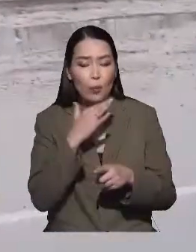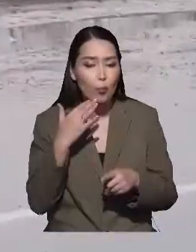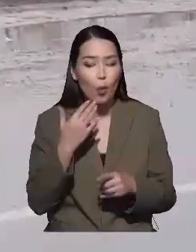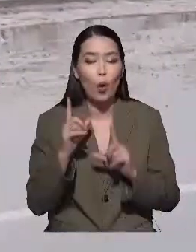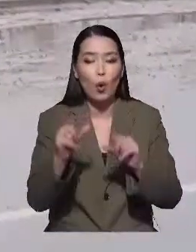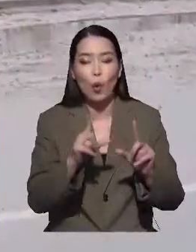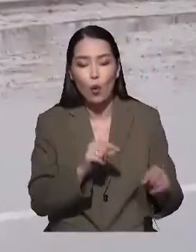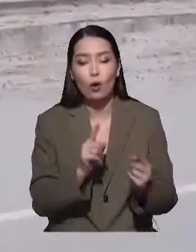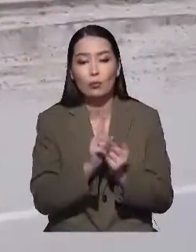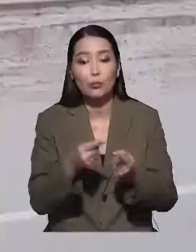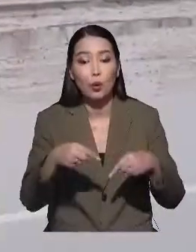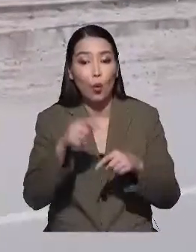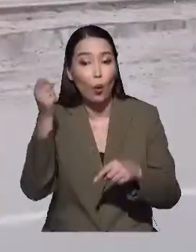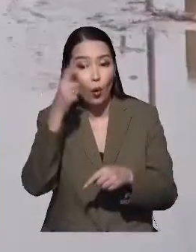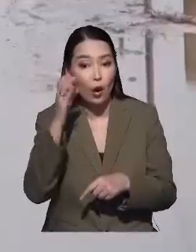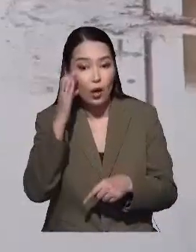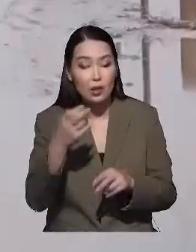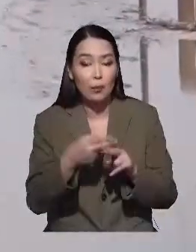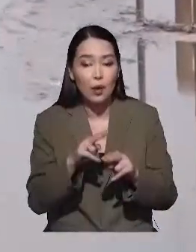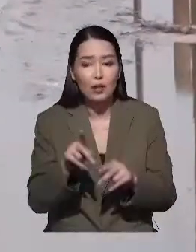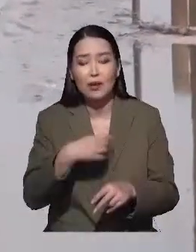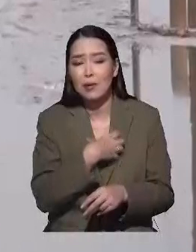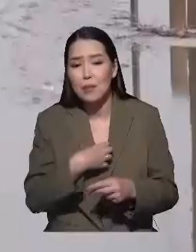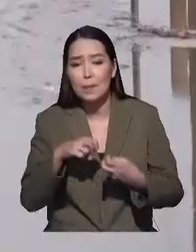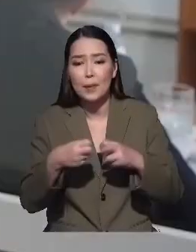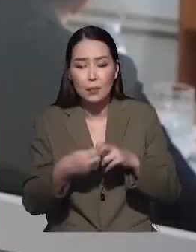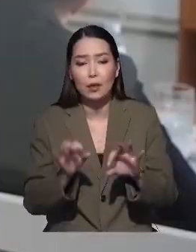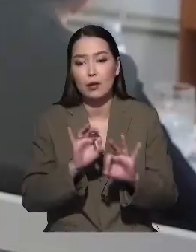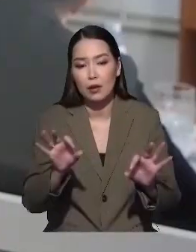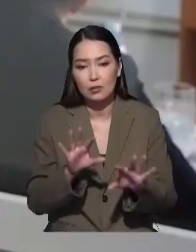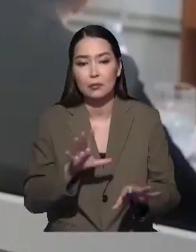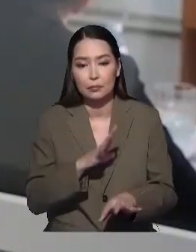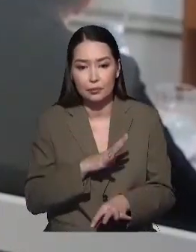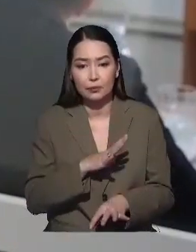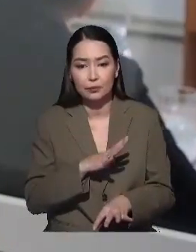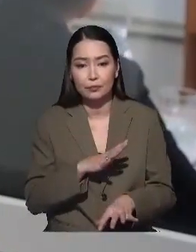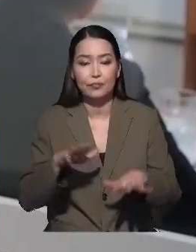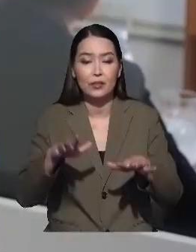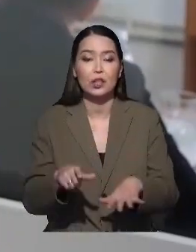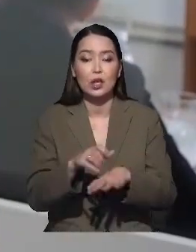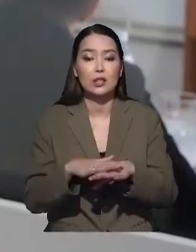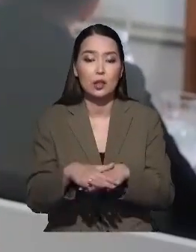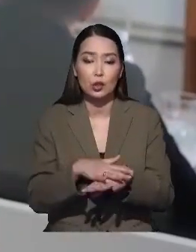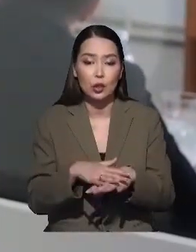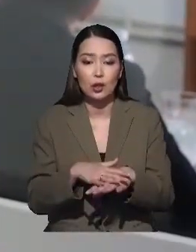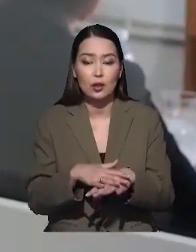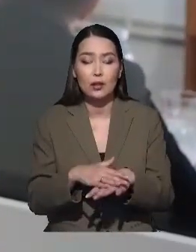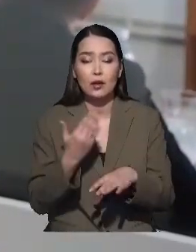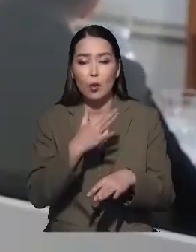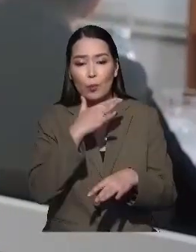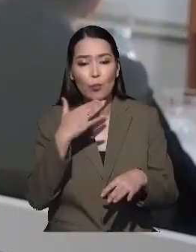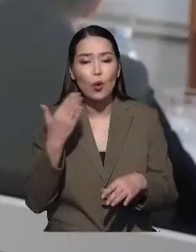қабылдаудың болатынын естіп, жеке және ауылға ортақ мәселелерді айта келді. Жергілікті тұрғындардың көтерген мәселелері